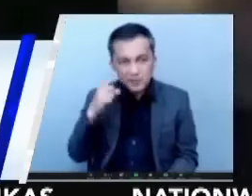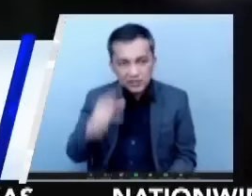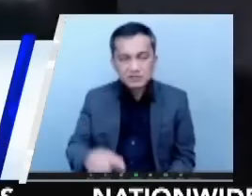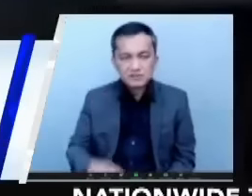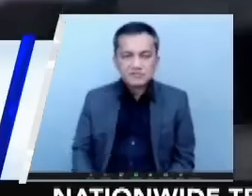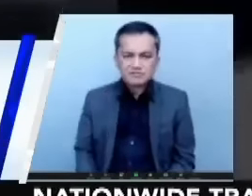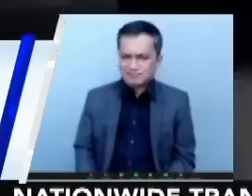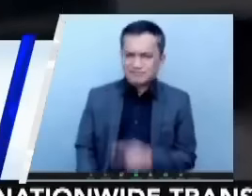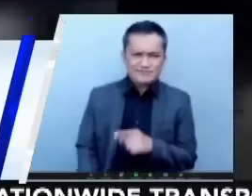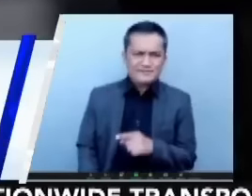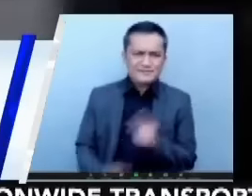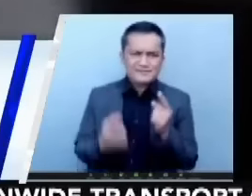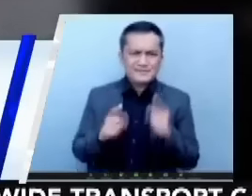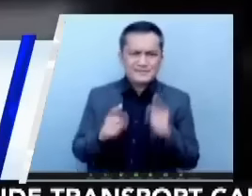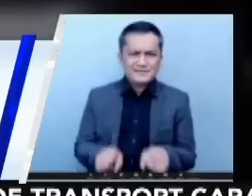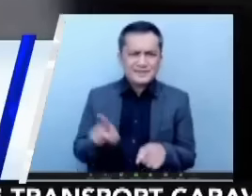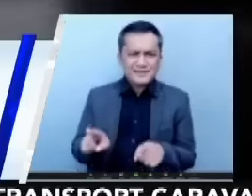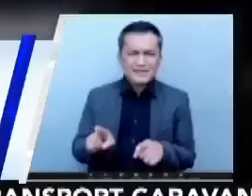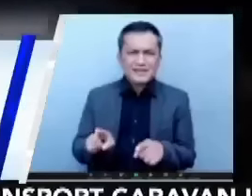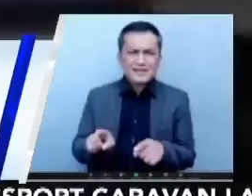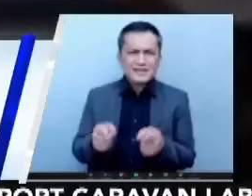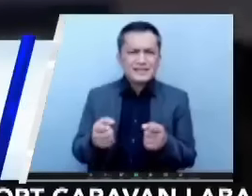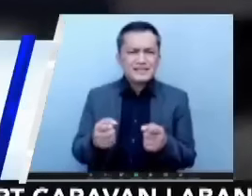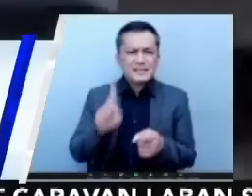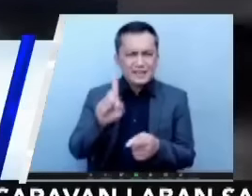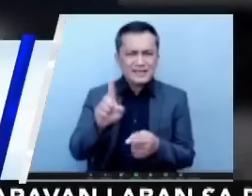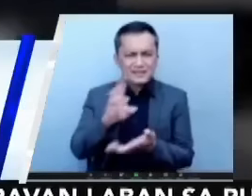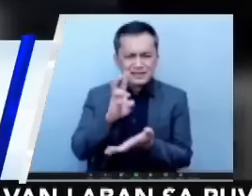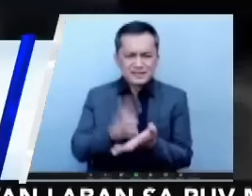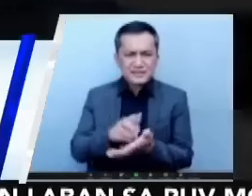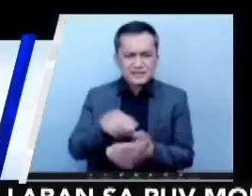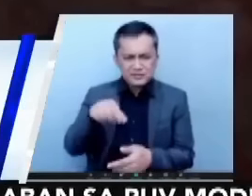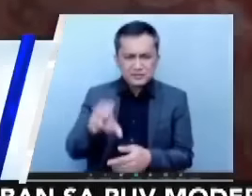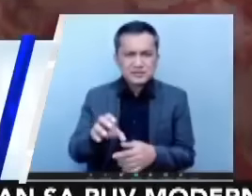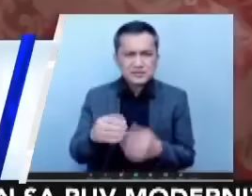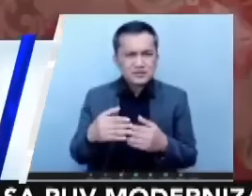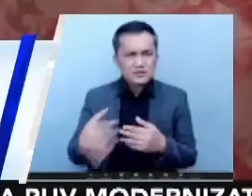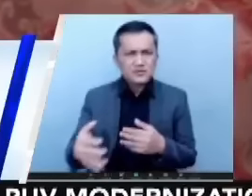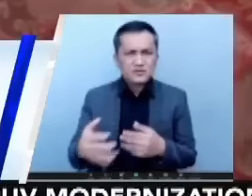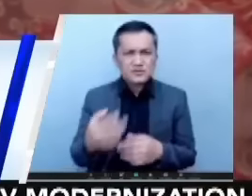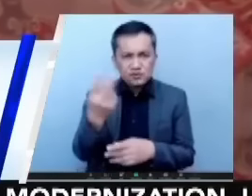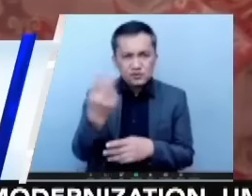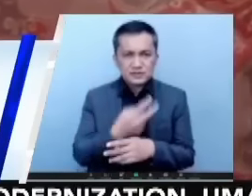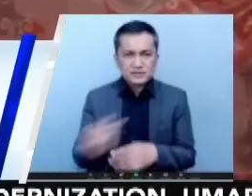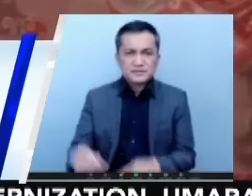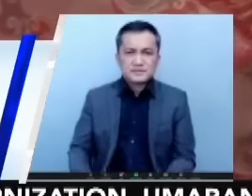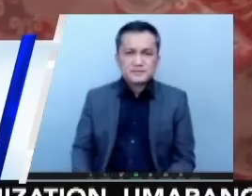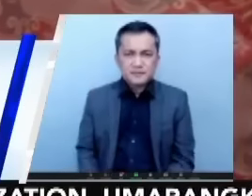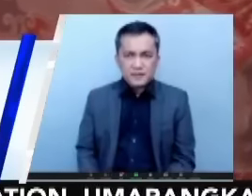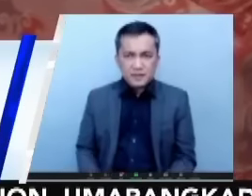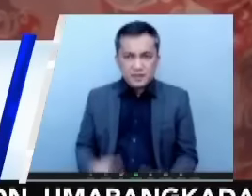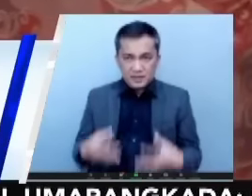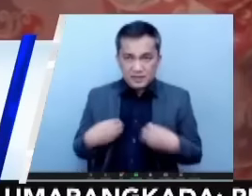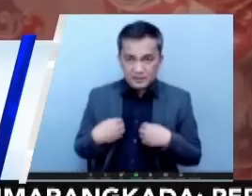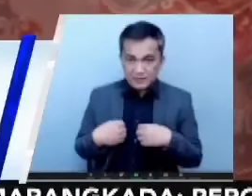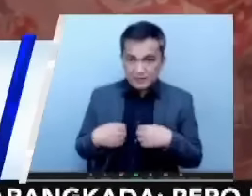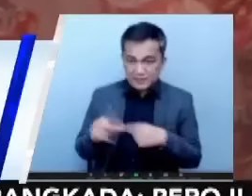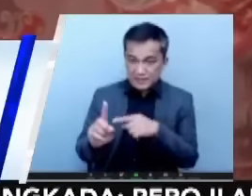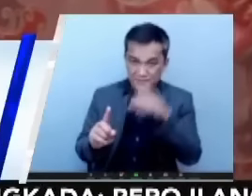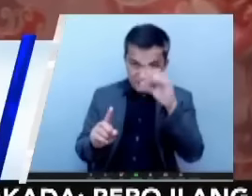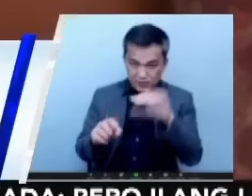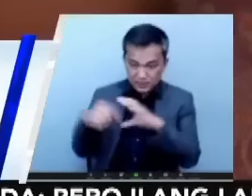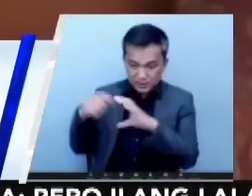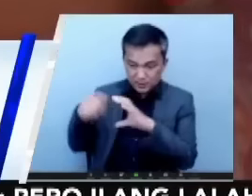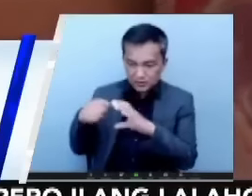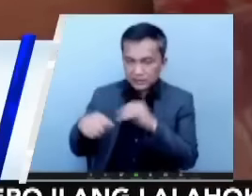sa halos iisang area sa Quezon City sa loob lang ng halos dalawang linggo. Pag-amin ng lalaking na videohan pero hindi namin ipapakita ang